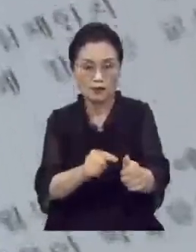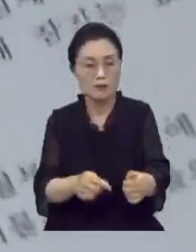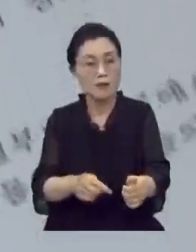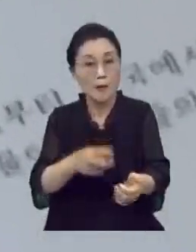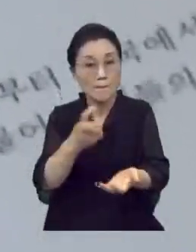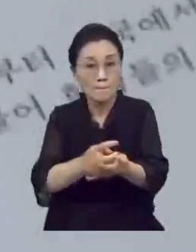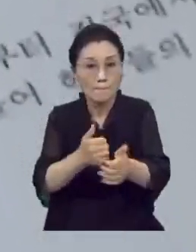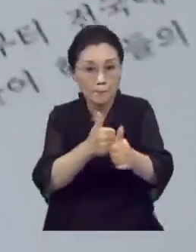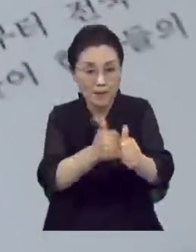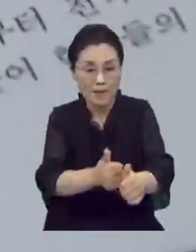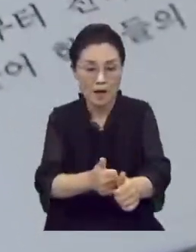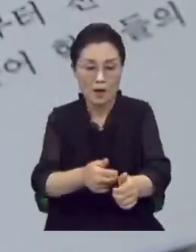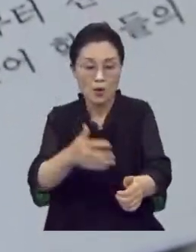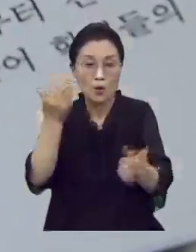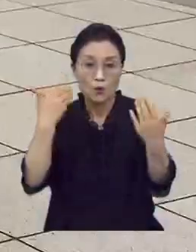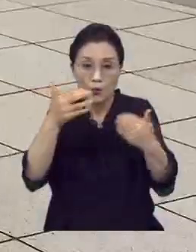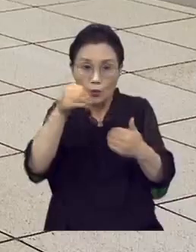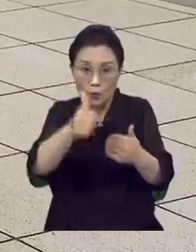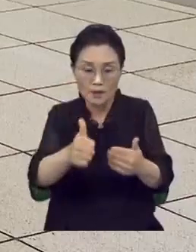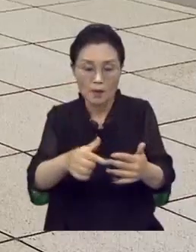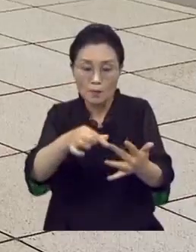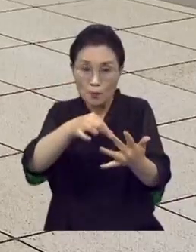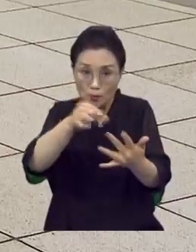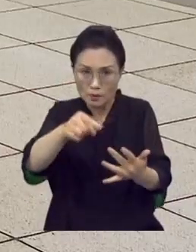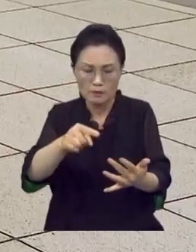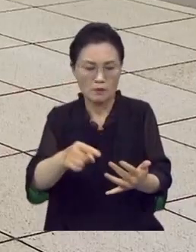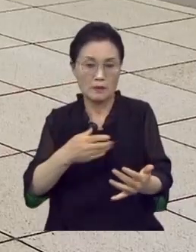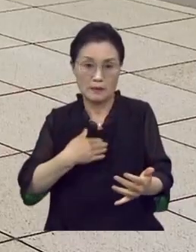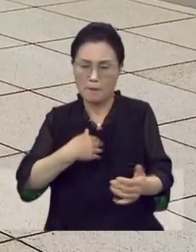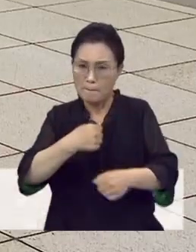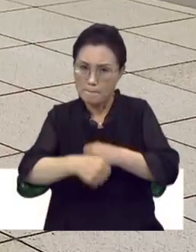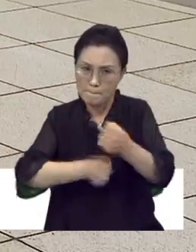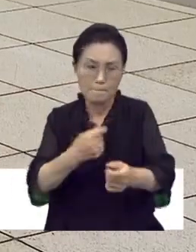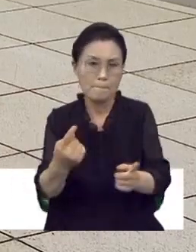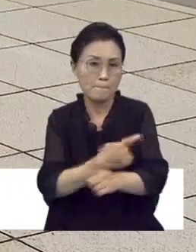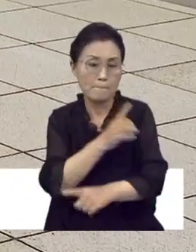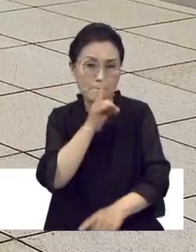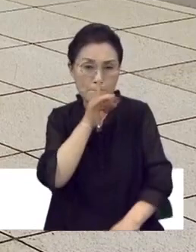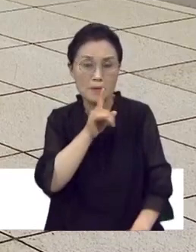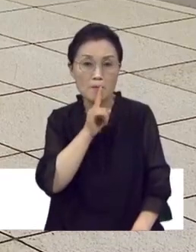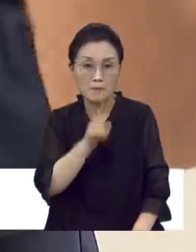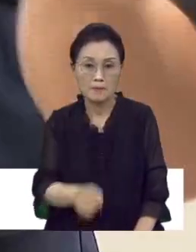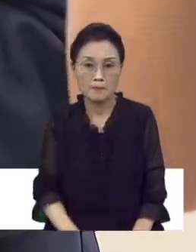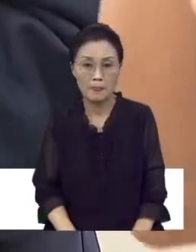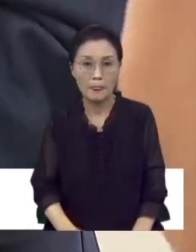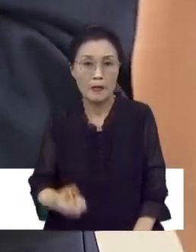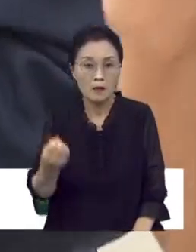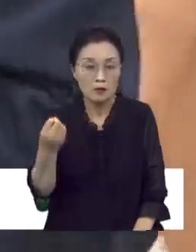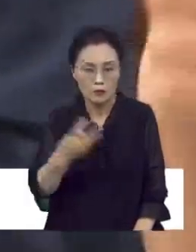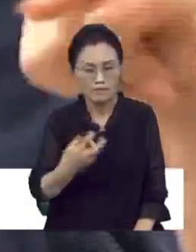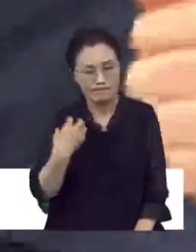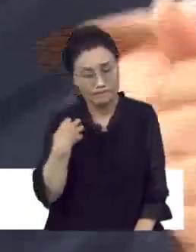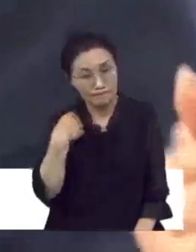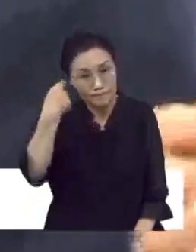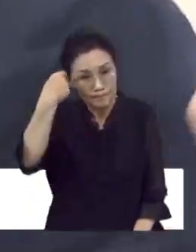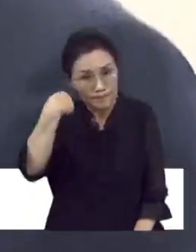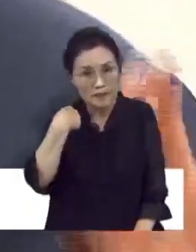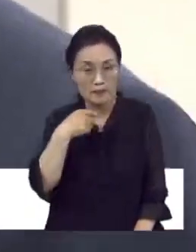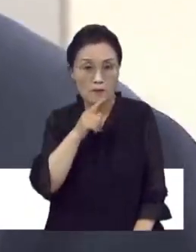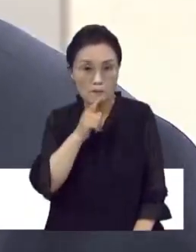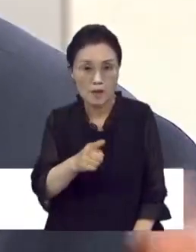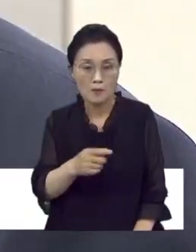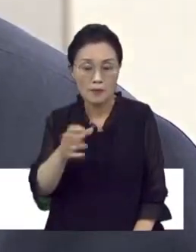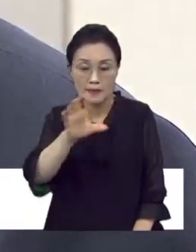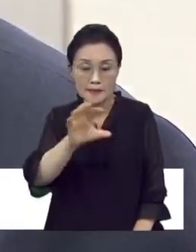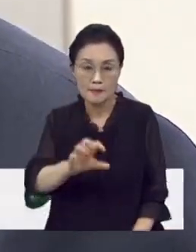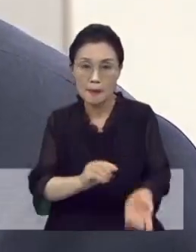따른 교장 공모제를 교육감이 임의로 없앨 순 없다는 원칙을 강조했습니다. 또 무거운 책임감을 느낀다며